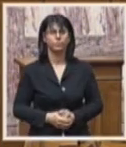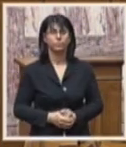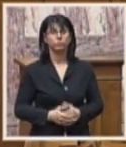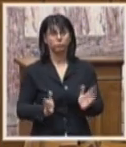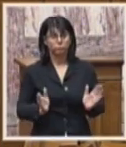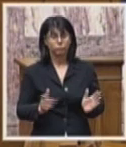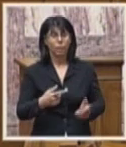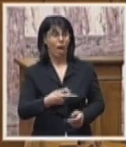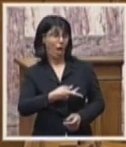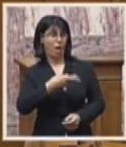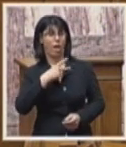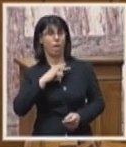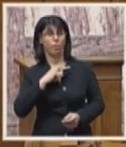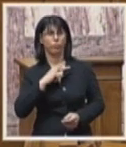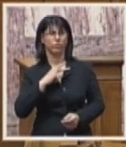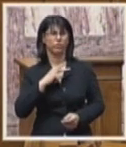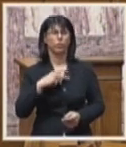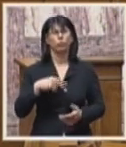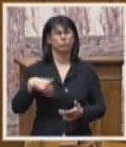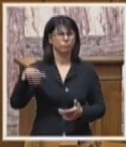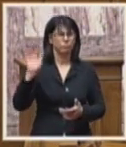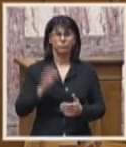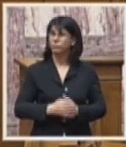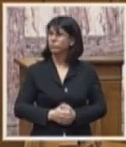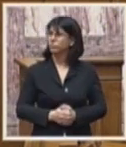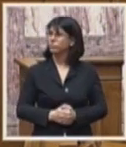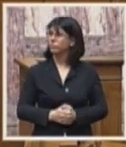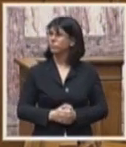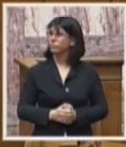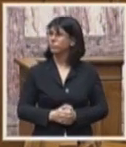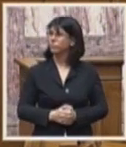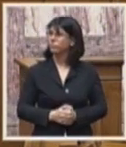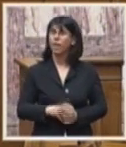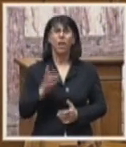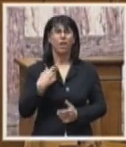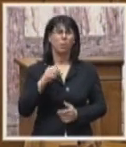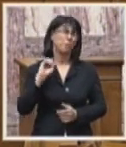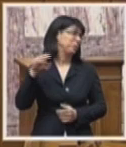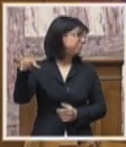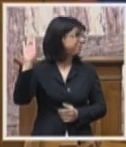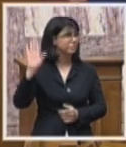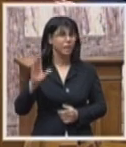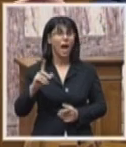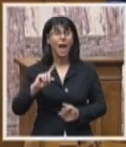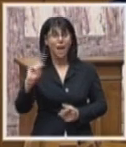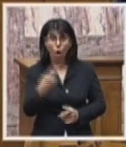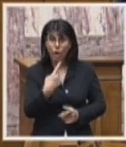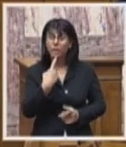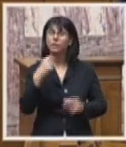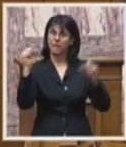Αν μου πείτε, πάτε φτύστους. Τα λέω πολύ λαϊκά. Αλλά όλοι να το πούνε. Όλοι μας θα το πούμε εδώ